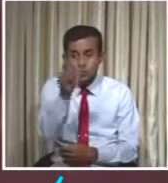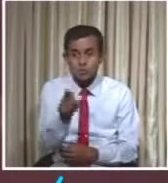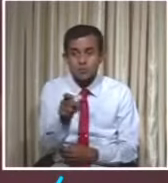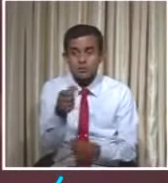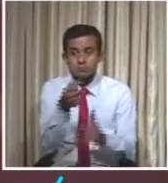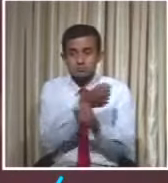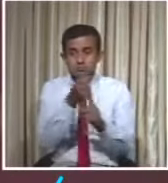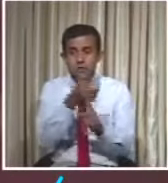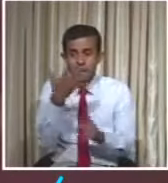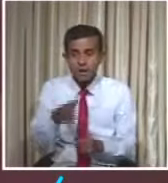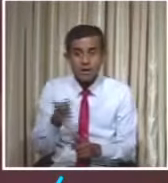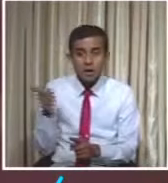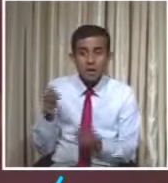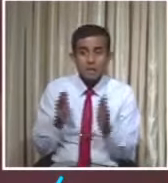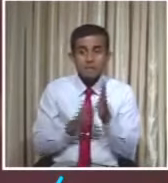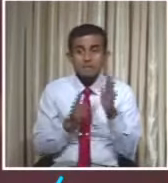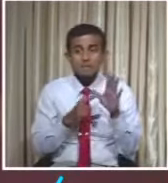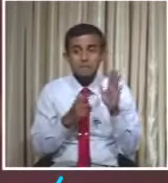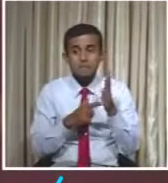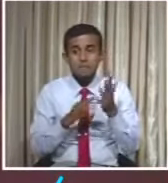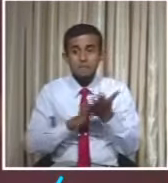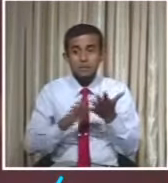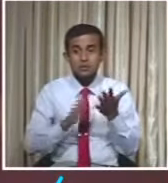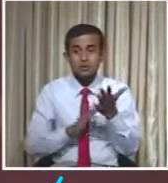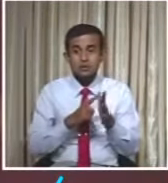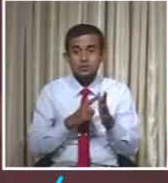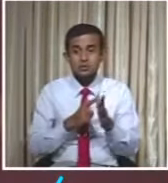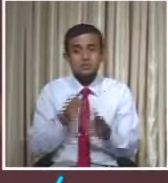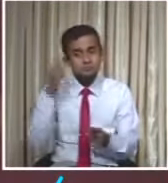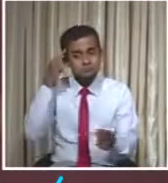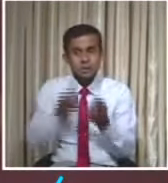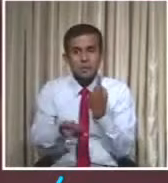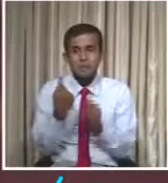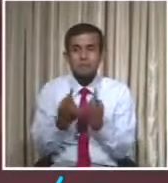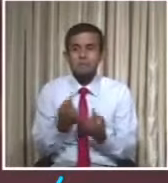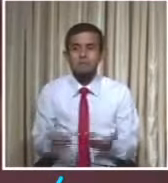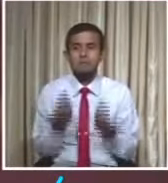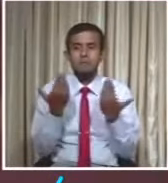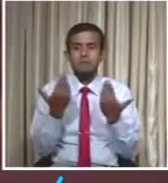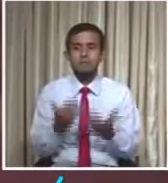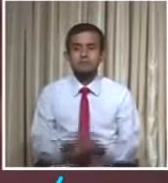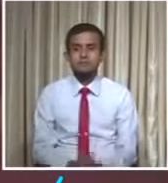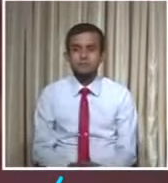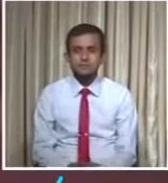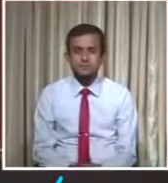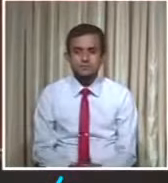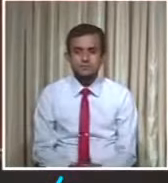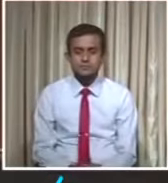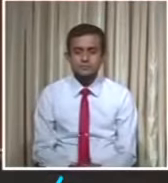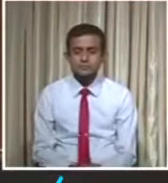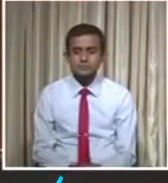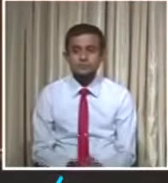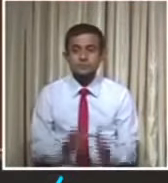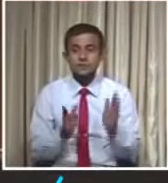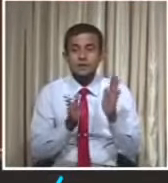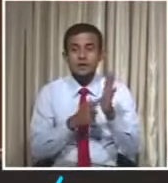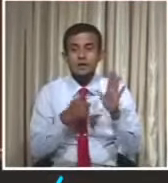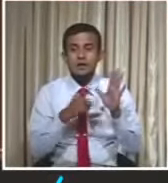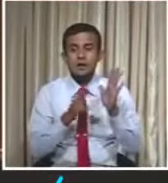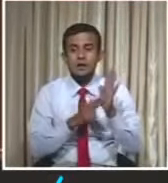තර්ජන කරපු මනුෂ්‍ය නානක් අරගෙන පරීක්ෂණයක් කරන්න කියලා අපි ඉල්ලීමක් ලන්සා මැතුමා